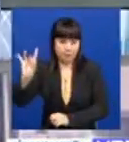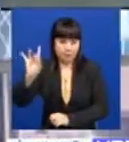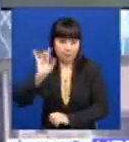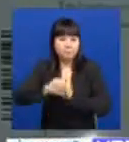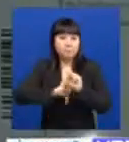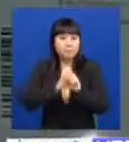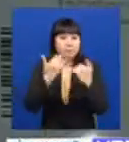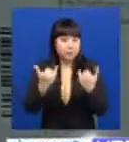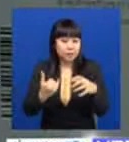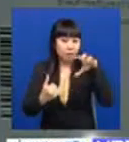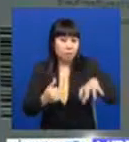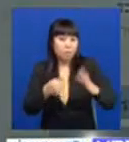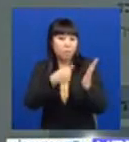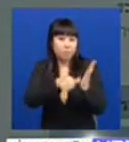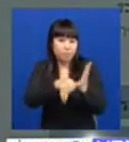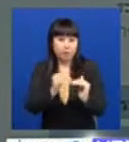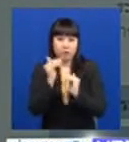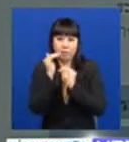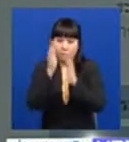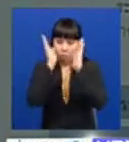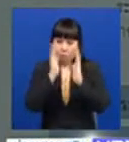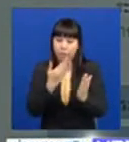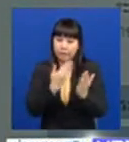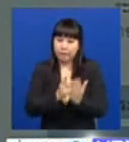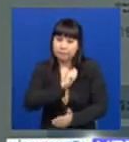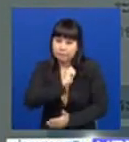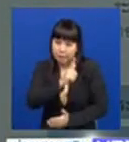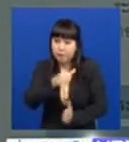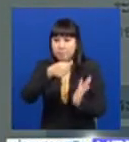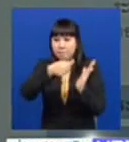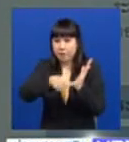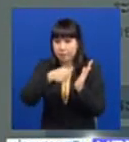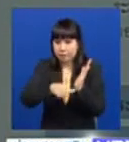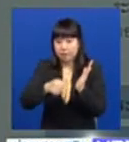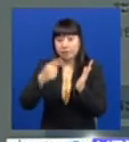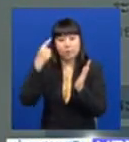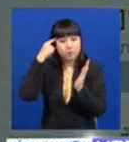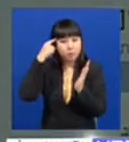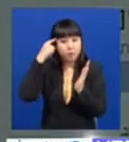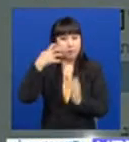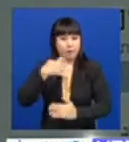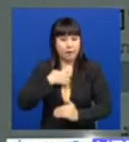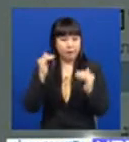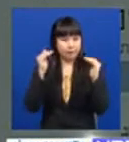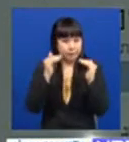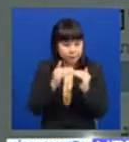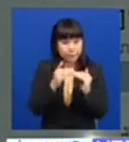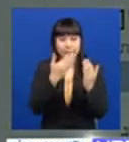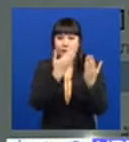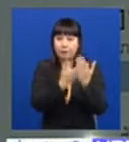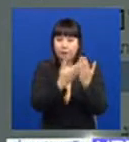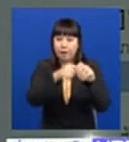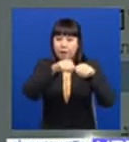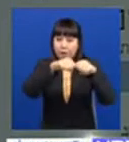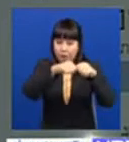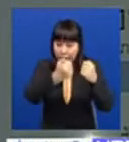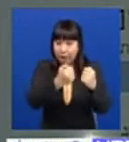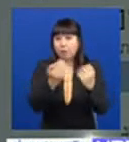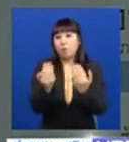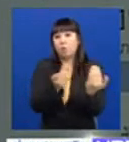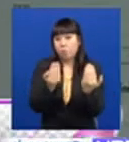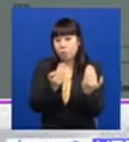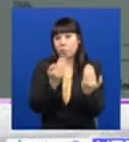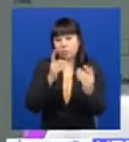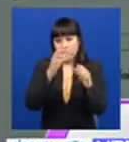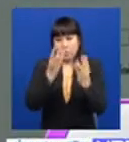ปีนี้นะคะกรมสรรพากรก็ได้กำหนดให้ผู้เสียภาษีที่ประสงค์ใช้สิทธิหักค่าลดหย่อนบุตรต้องกรอกเลข